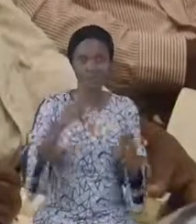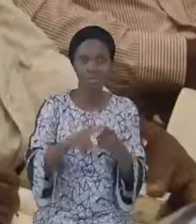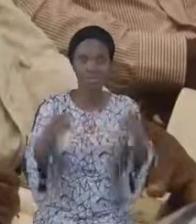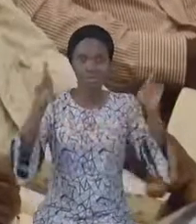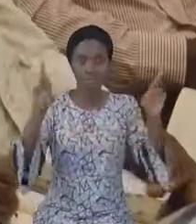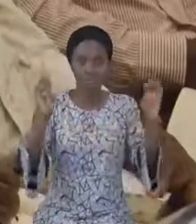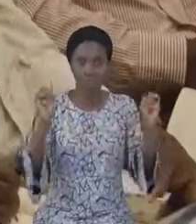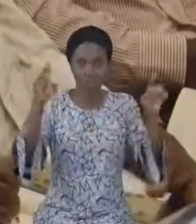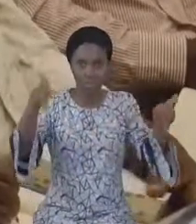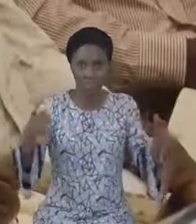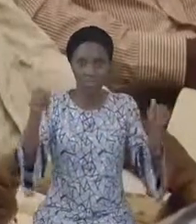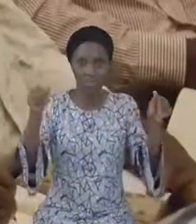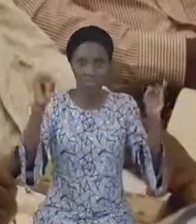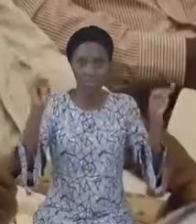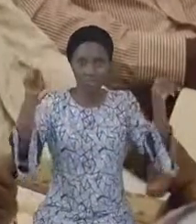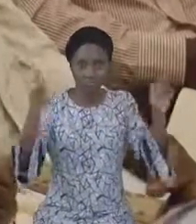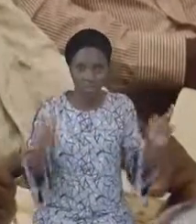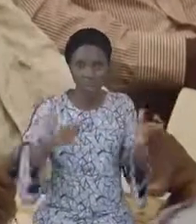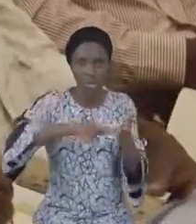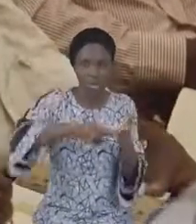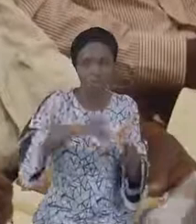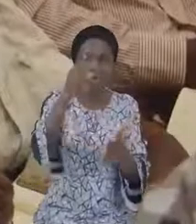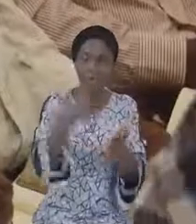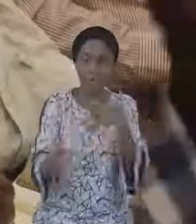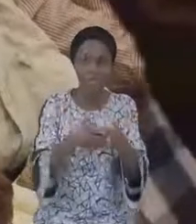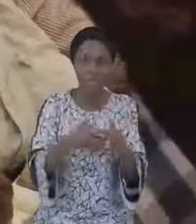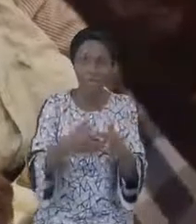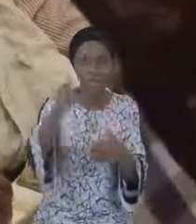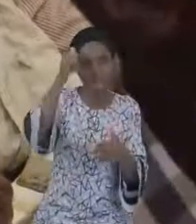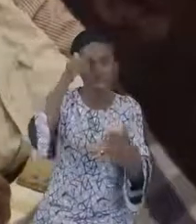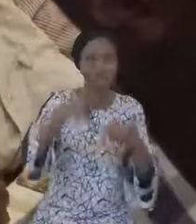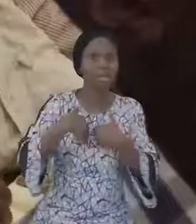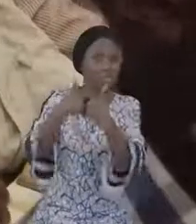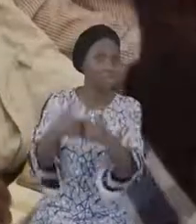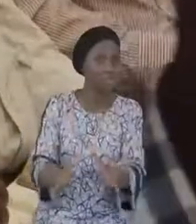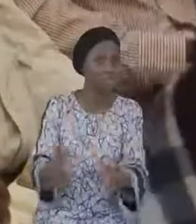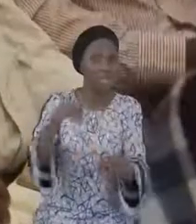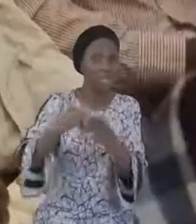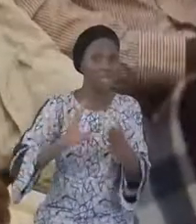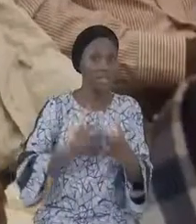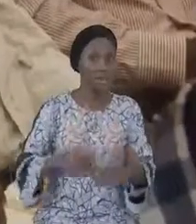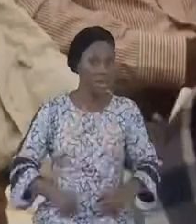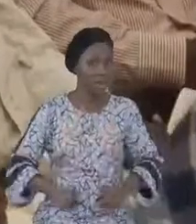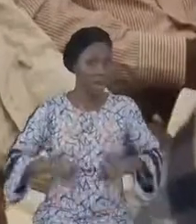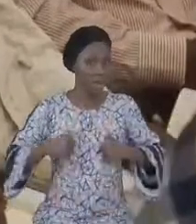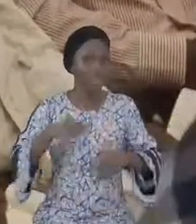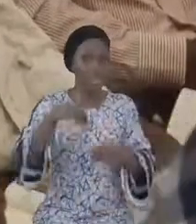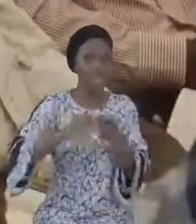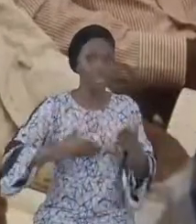que Adam avait perdu dans notre vie, dans notre ministère.